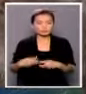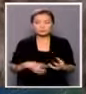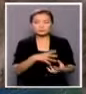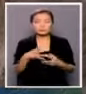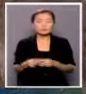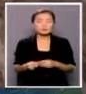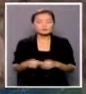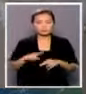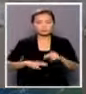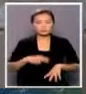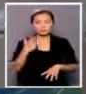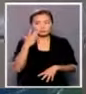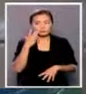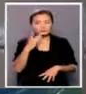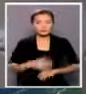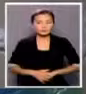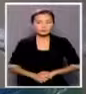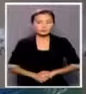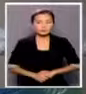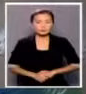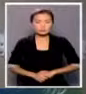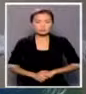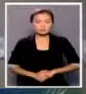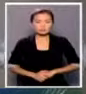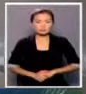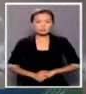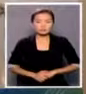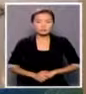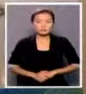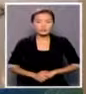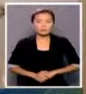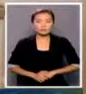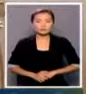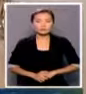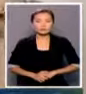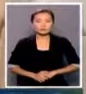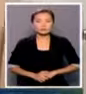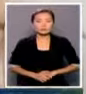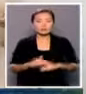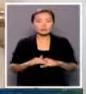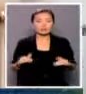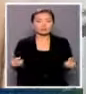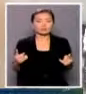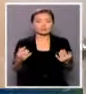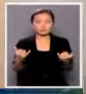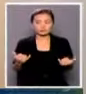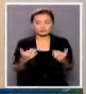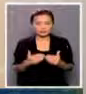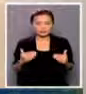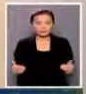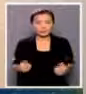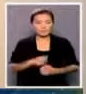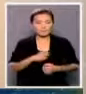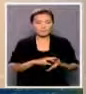қос нысанда сордың орнына салынған. Мынаң бәрі дұрыс қой. Біз қазір өркен балабақшасындамыз. Бұл бүлдіршіндердің